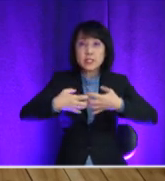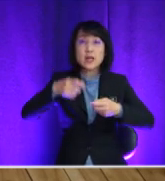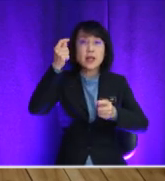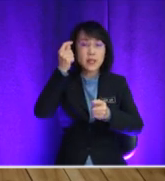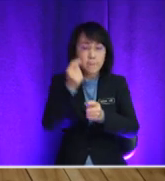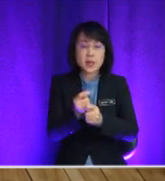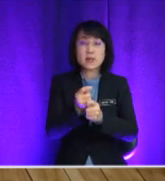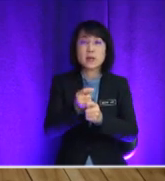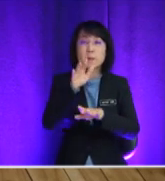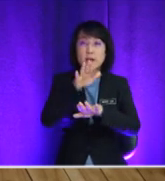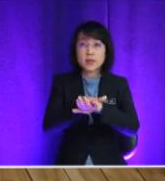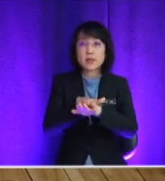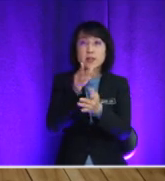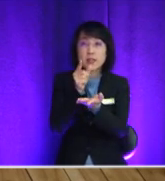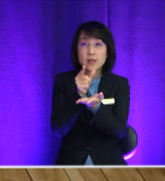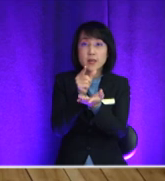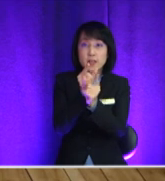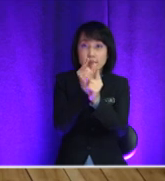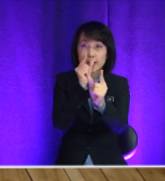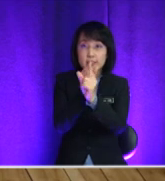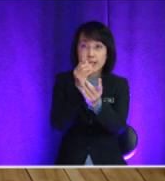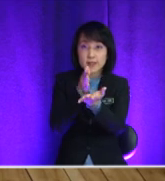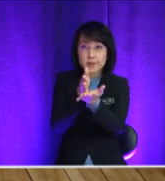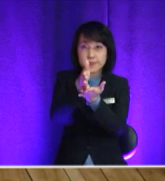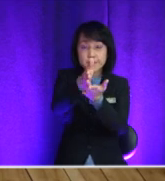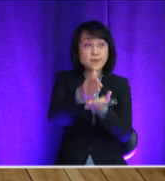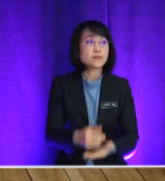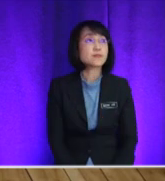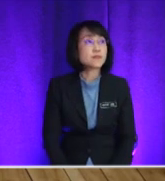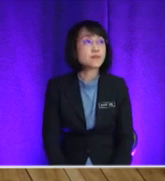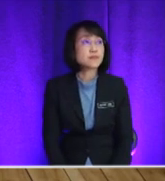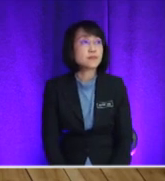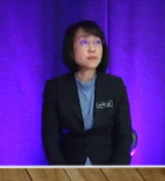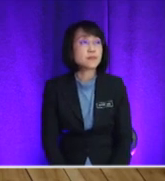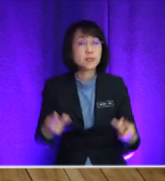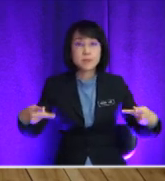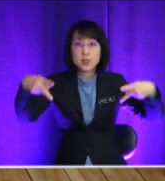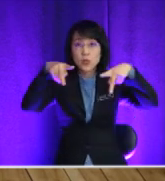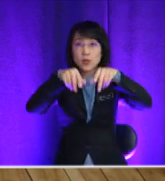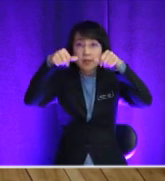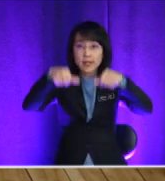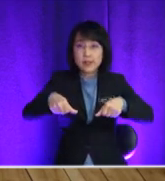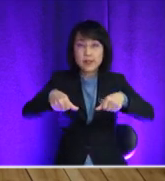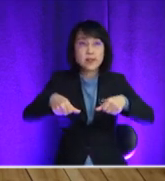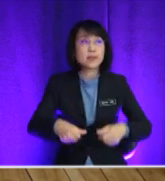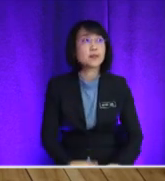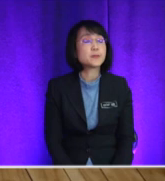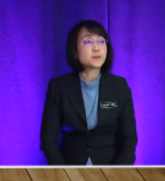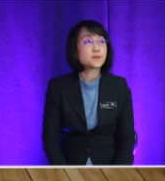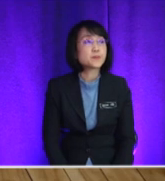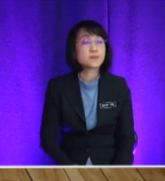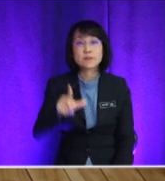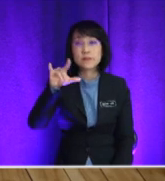bentuk tuh Tak Lari enak oke Lepas tuh kita perlu tekan Nah tekan ini